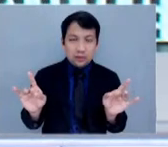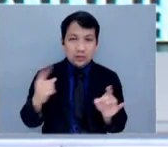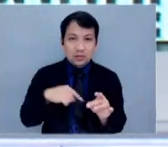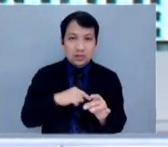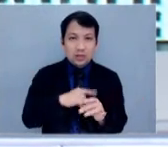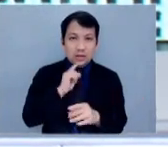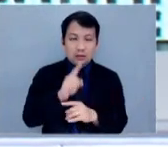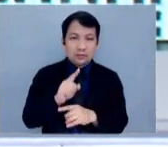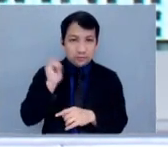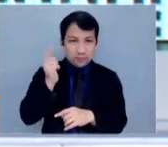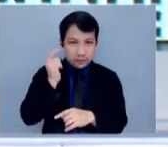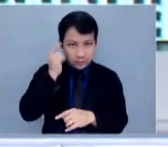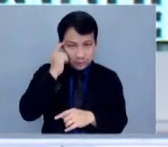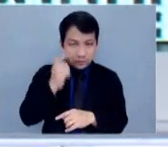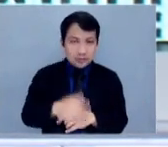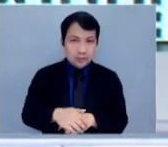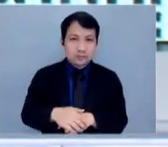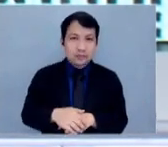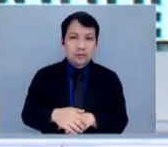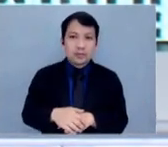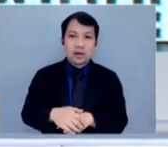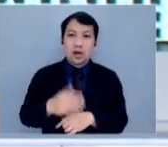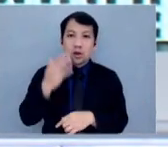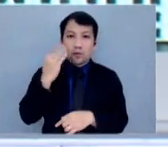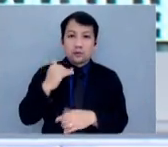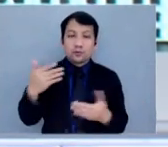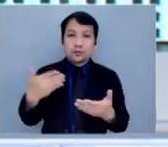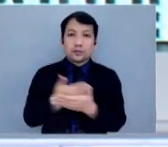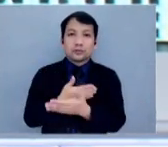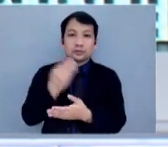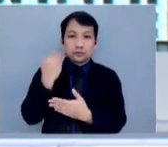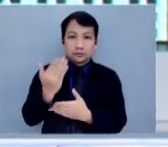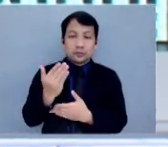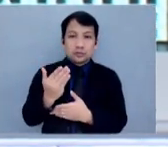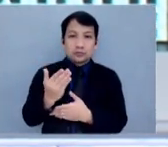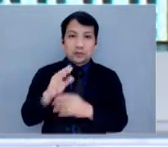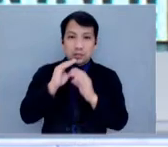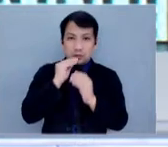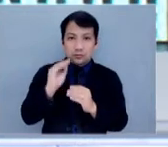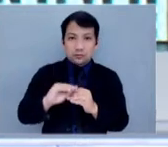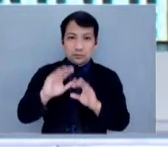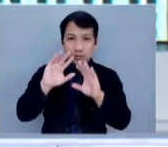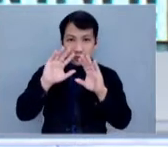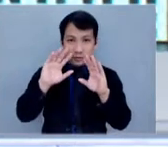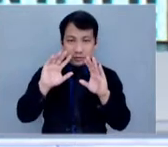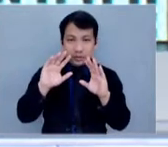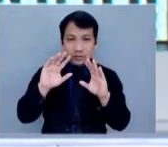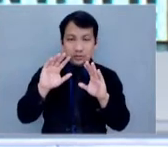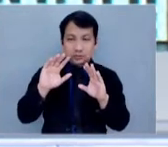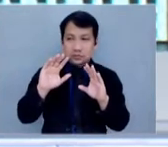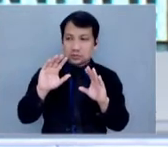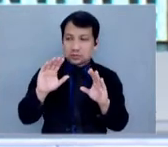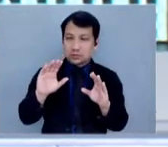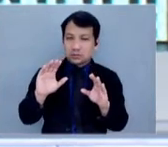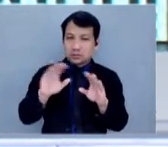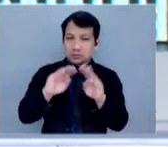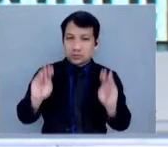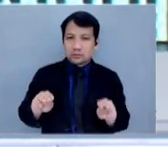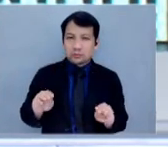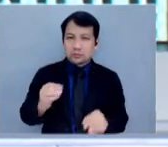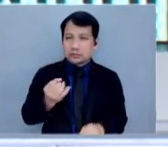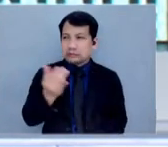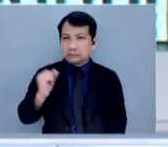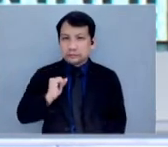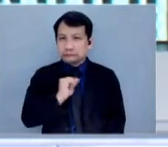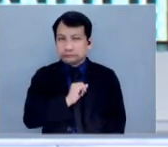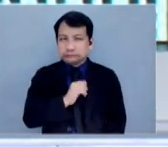gobyerno. Alinsunod yan sa bagong direktiba ng palasyo. Pero ang ilang senador, hati ang opinyon sa issue. Nasa frontline ng